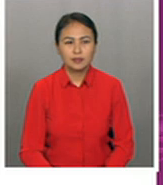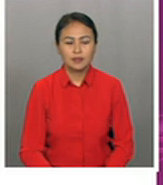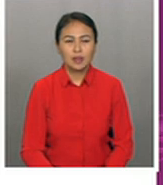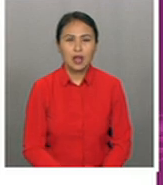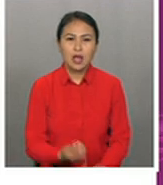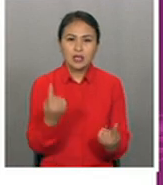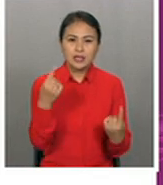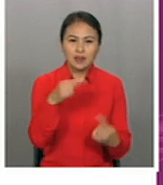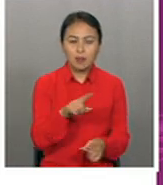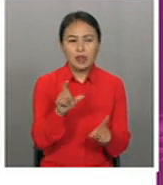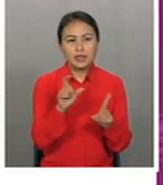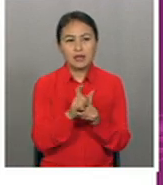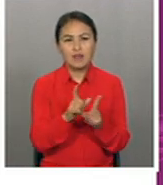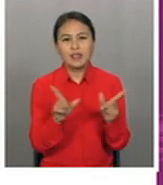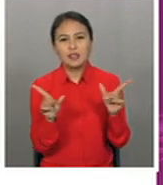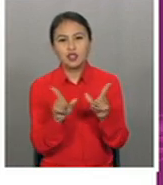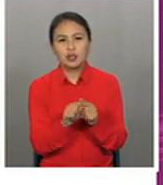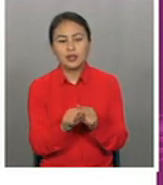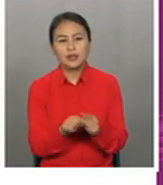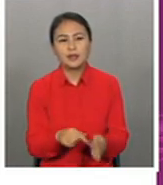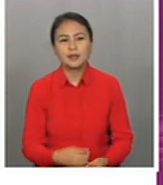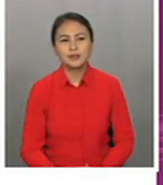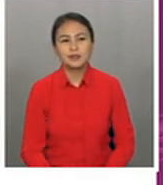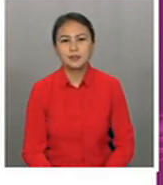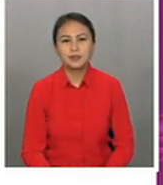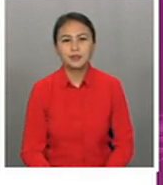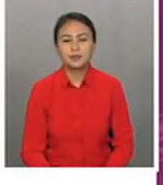Совпали ли наши словосочетания, ребята?